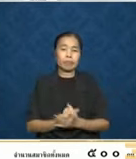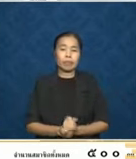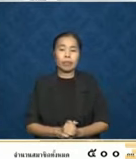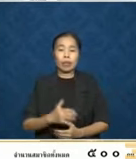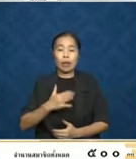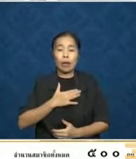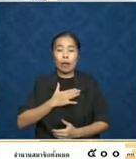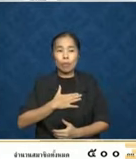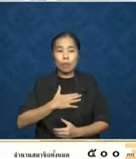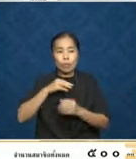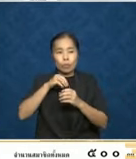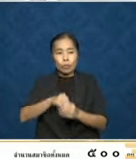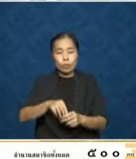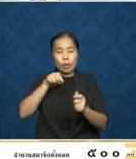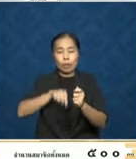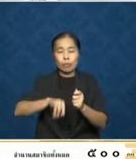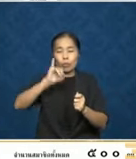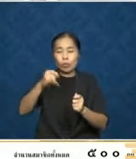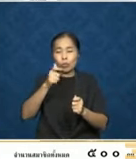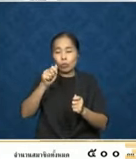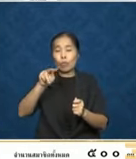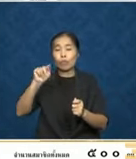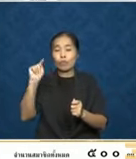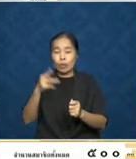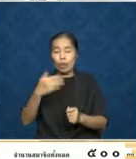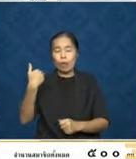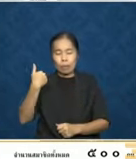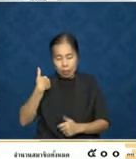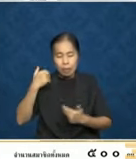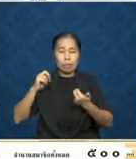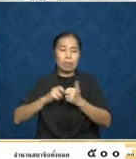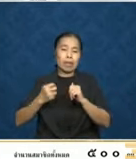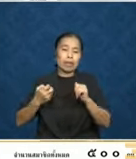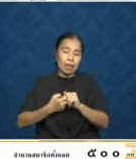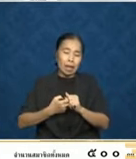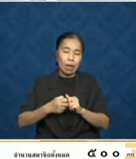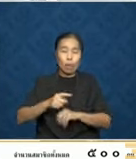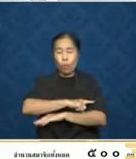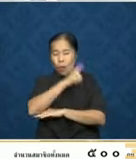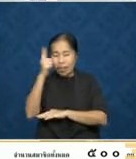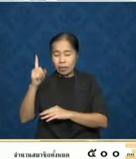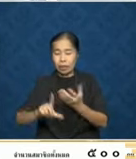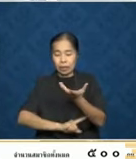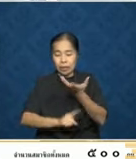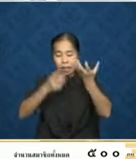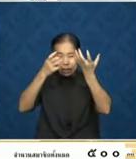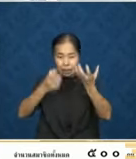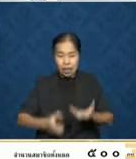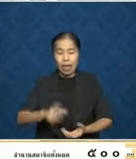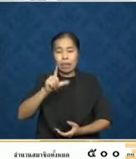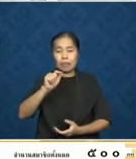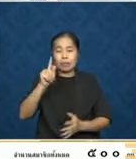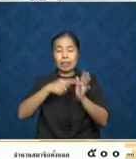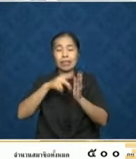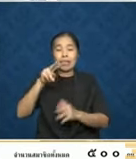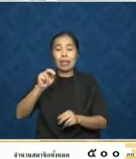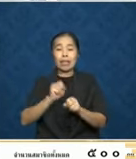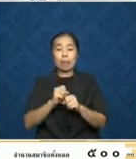มอยู่ที่จอมทองดอยอินทนนท์ก็เจอปัญหามีปีหนึ่งคือเจอขยะวันละ28ตันเอาไปจัดการยังไงครับเทศบาลมีร